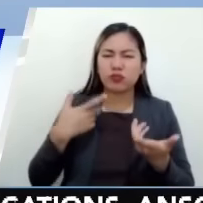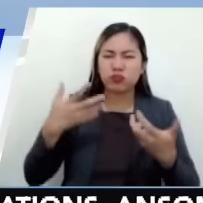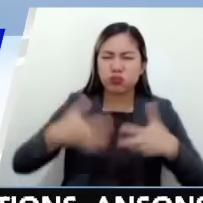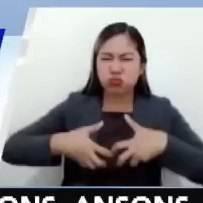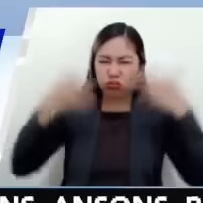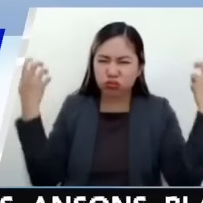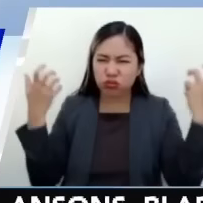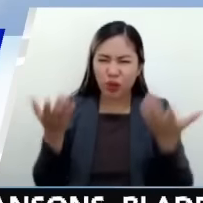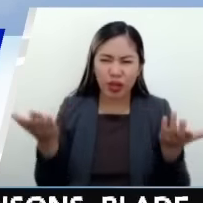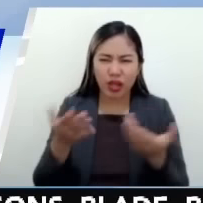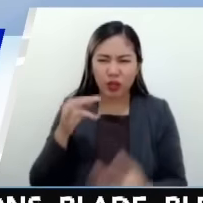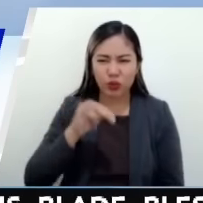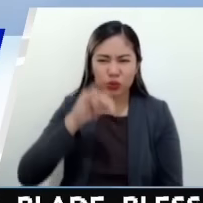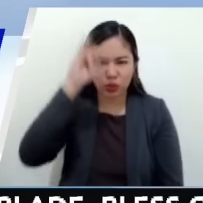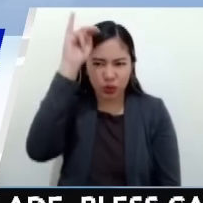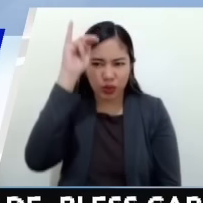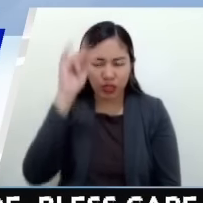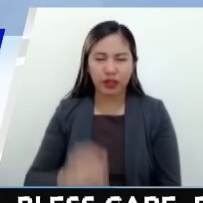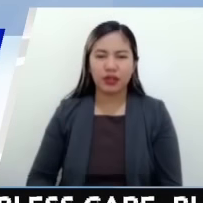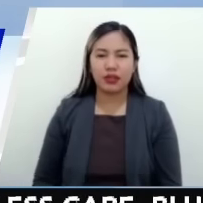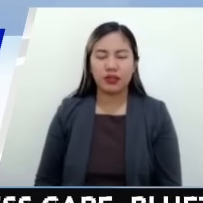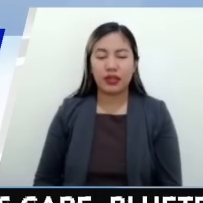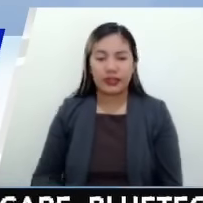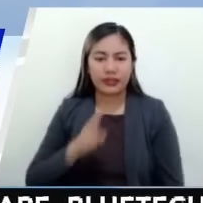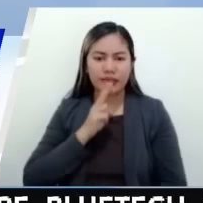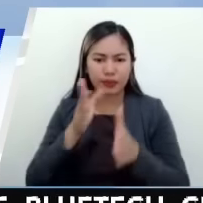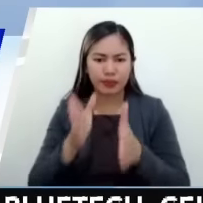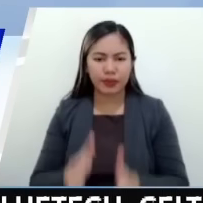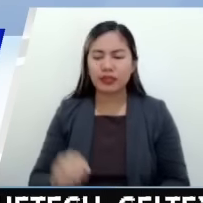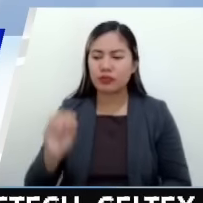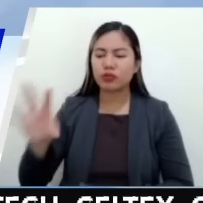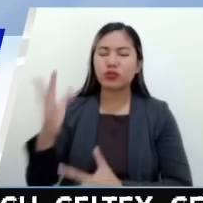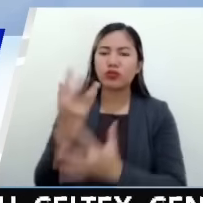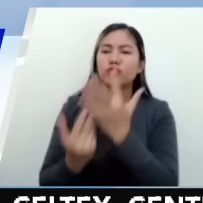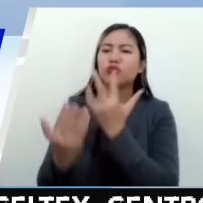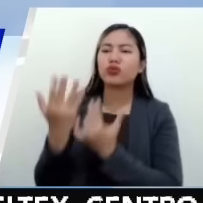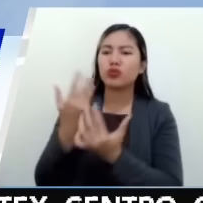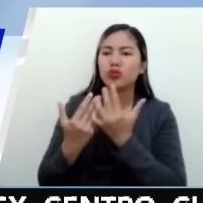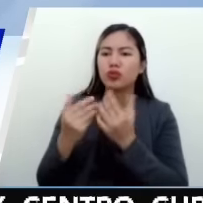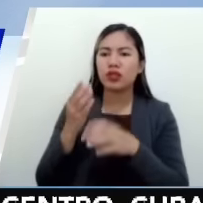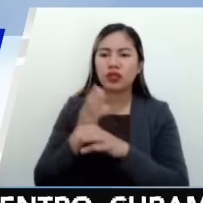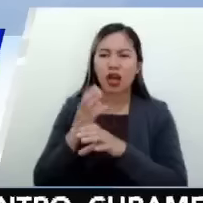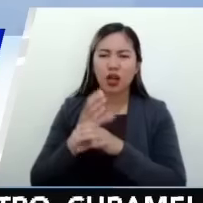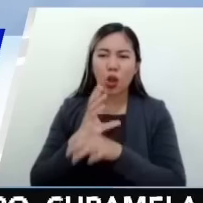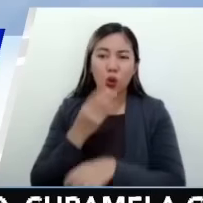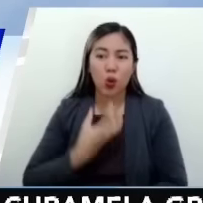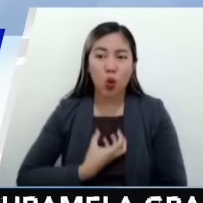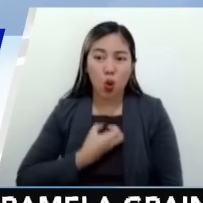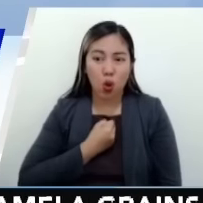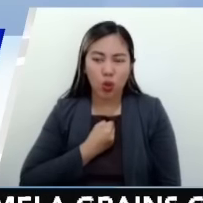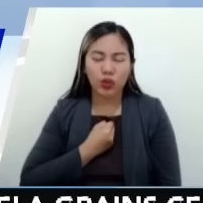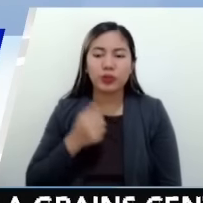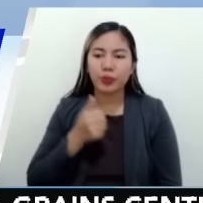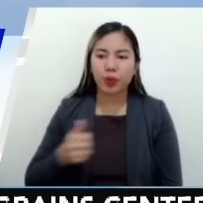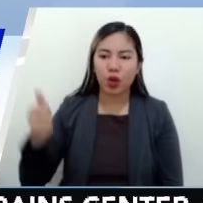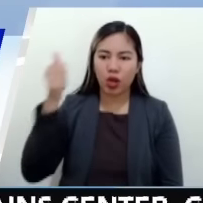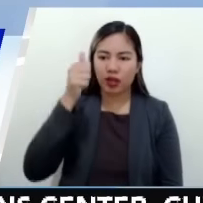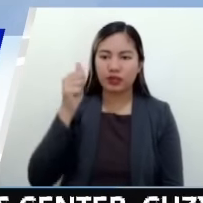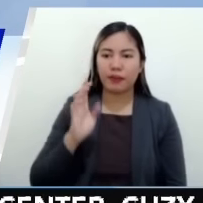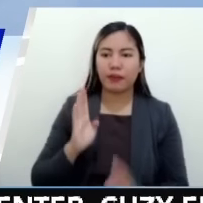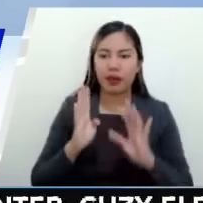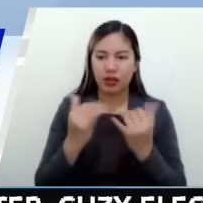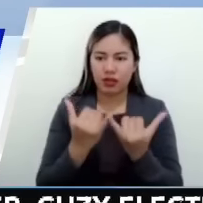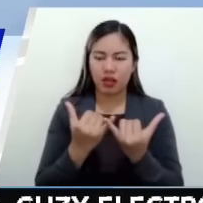imbestigasyon, sinunog ng suspect ang bumper ng isang SUV na pagmamay-ari ng kapitan ng barangay. Tumakas ang lalaki